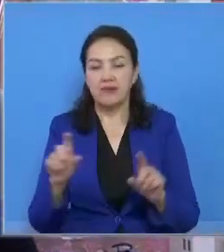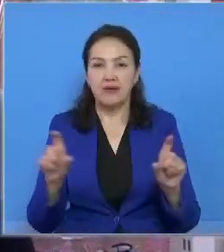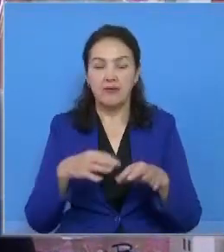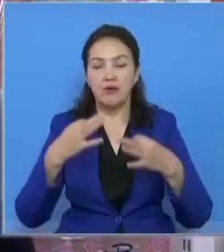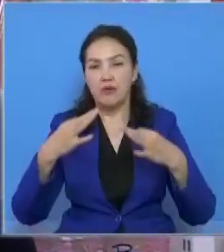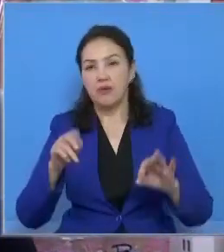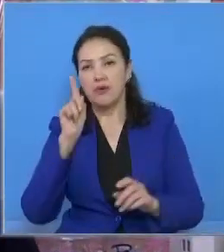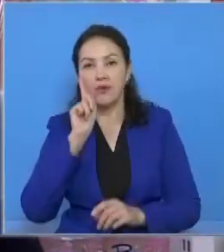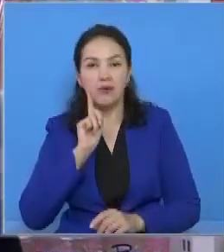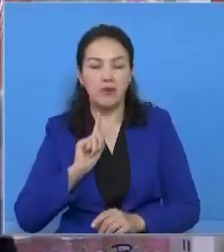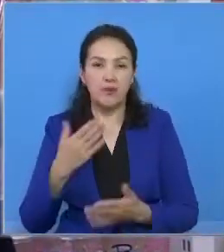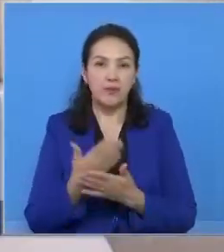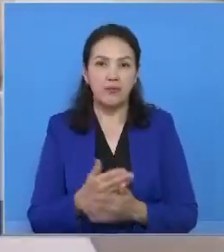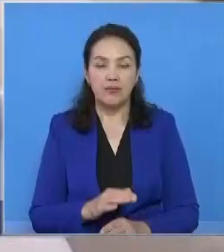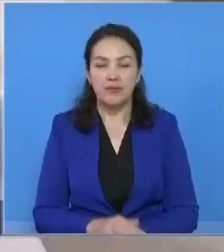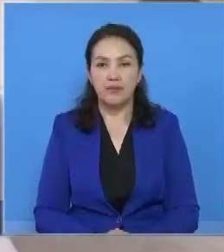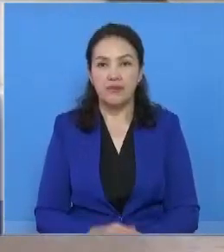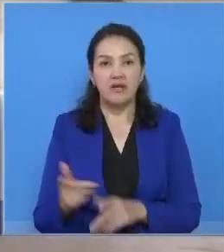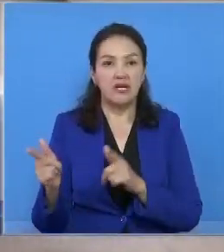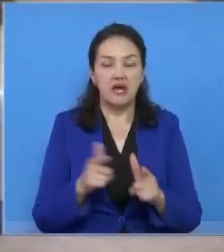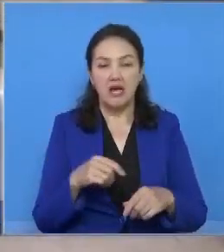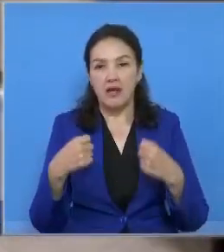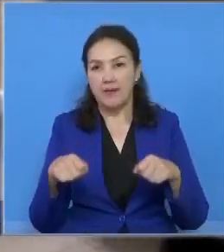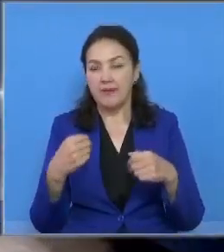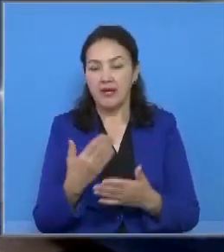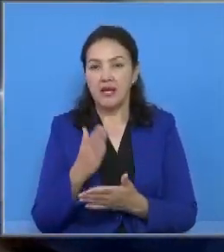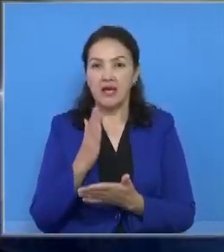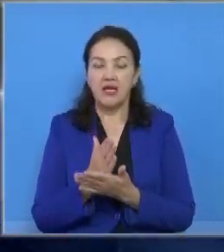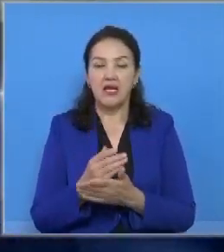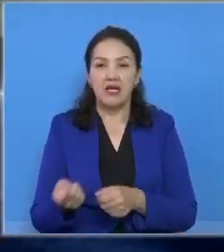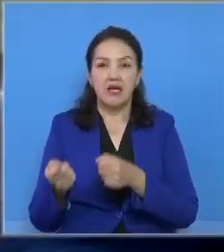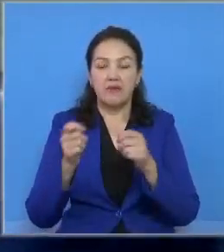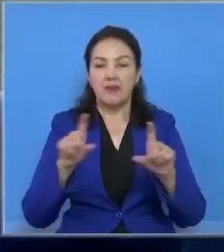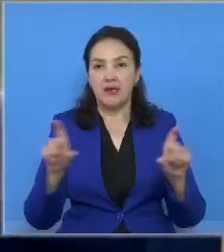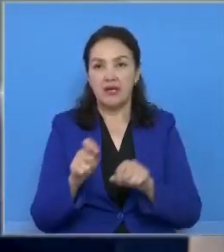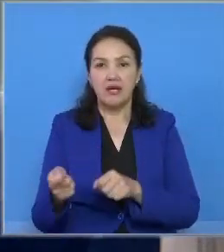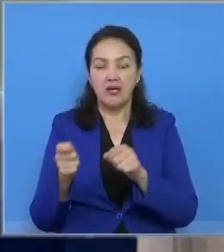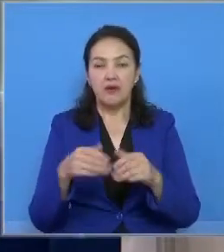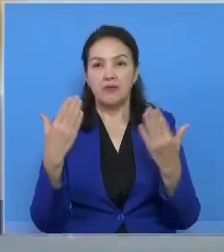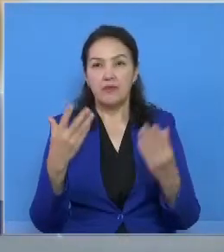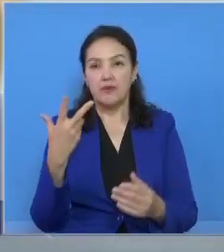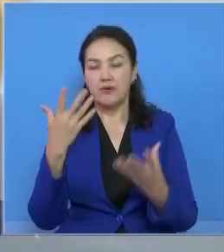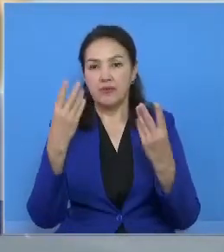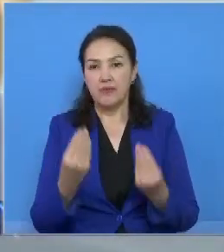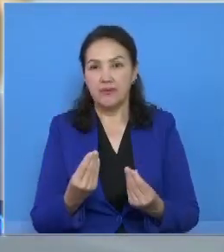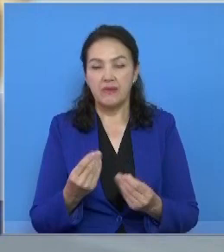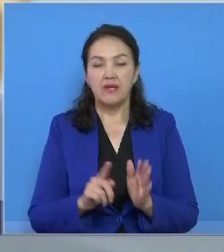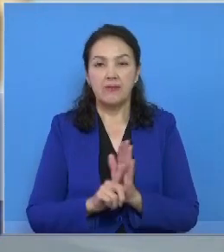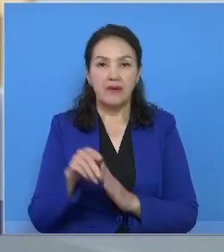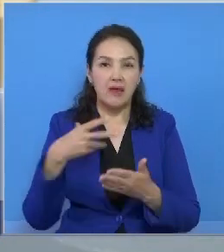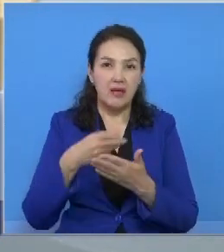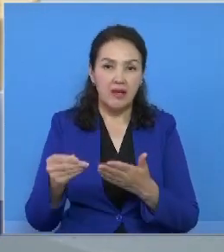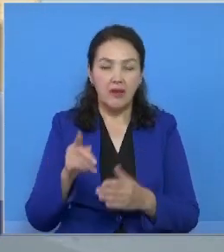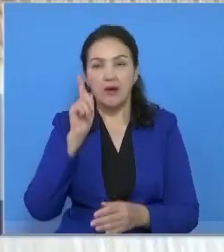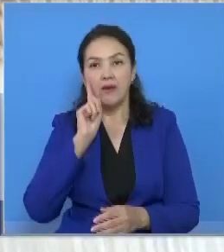просторный, уютный и классный сервис. Готовую продукцию в наличии со склада или магазина доставят в течение 3 дней с момента покупки.